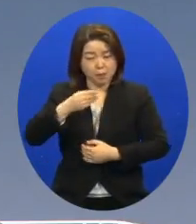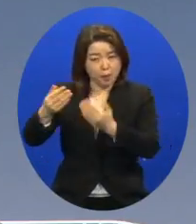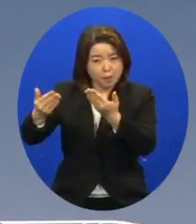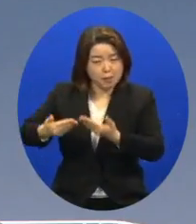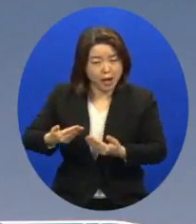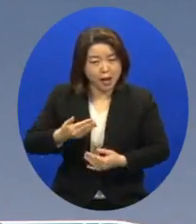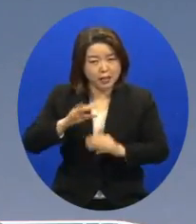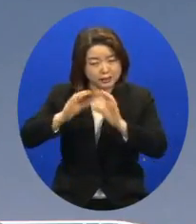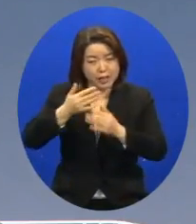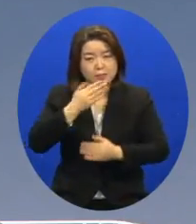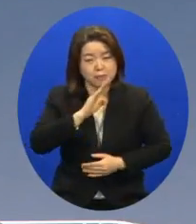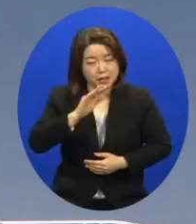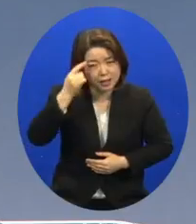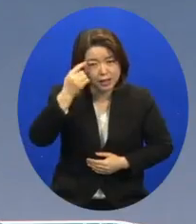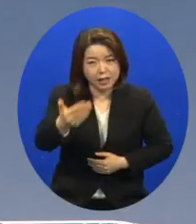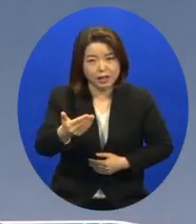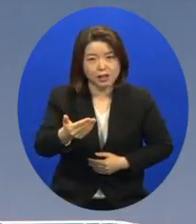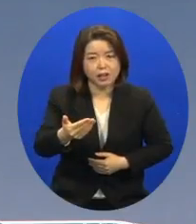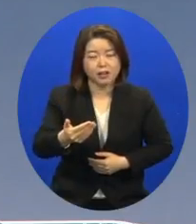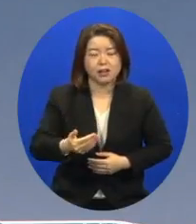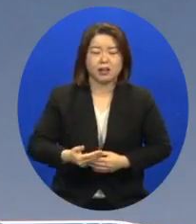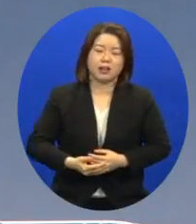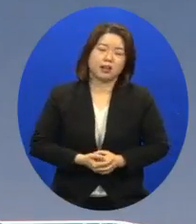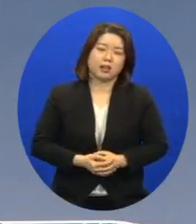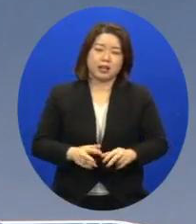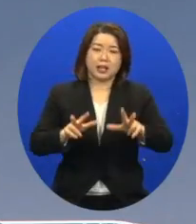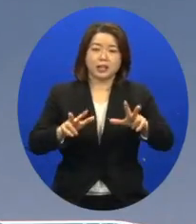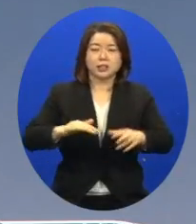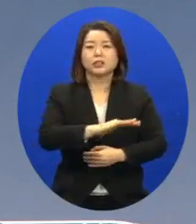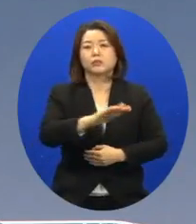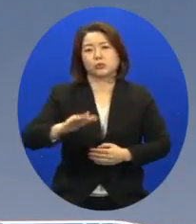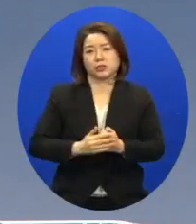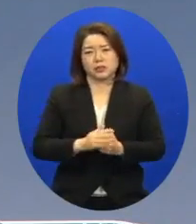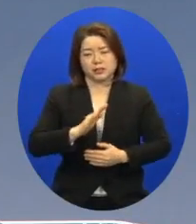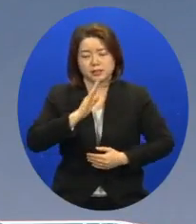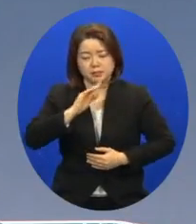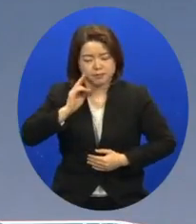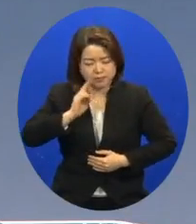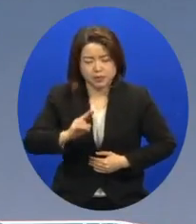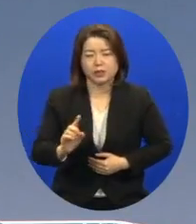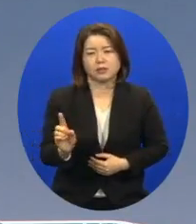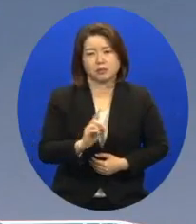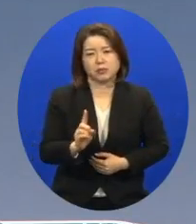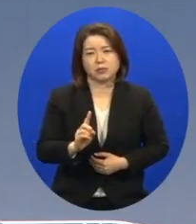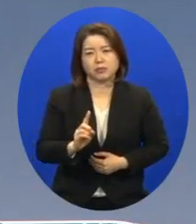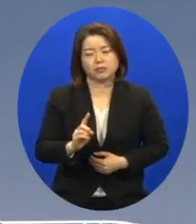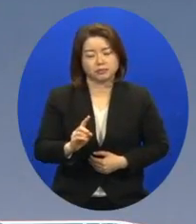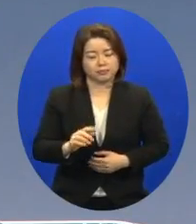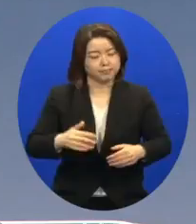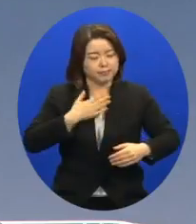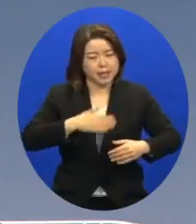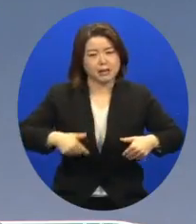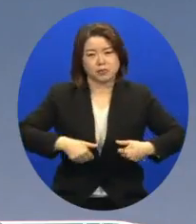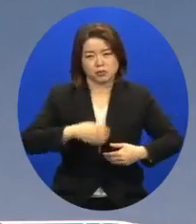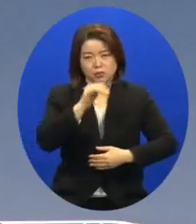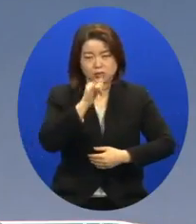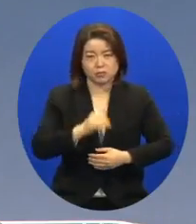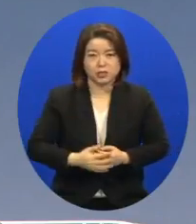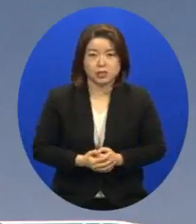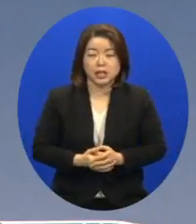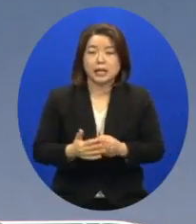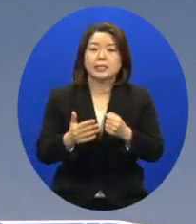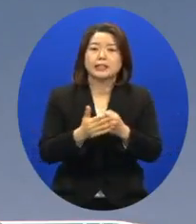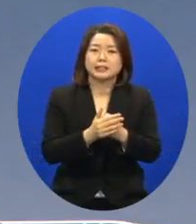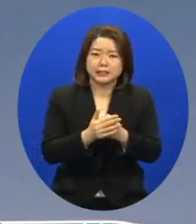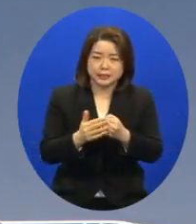받은 나라 이 겠습니까 지금 우리들은 진짜 심각한 것을 알아야 합니다 그러므로